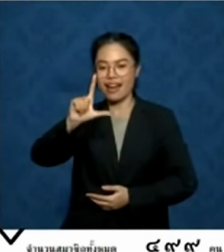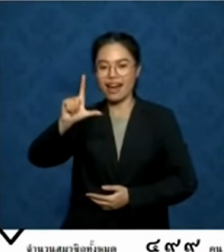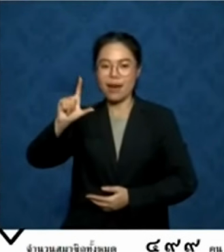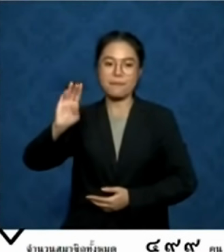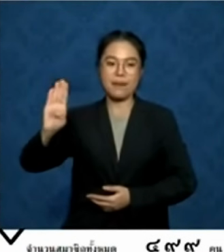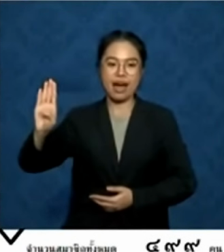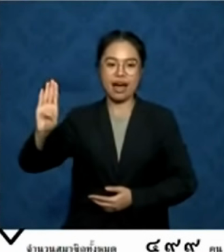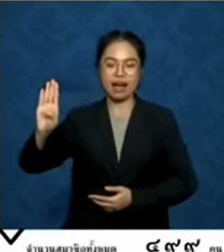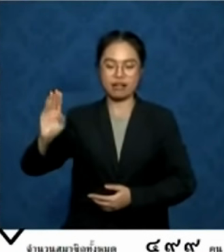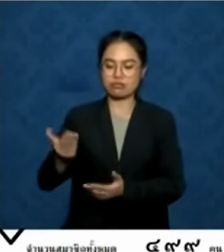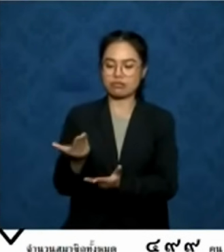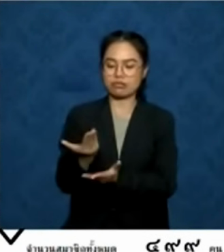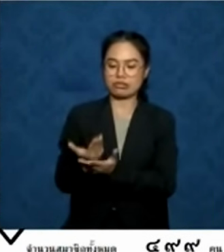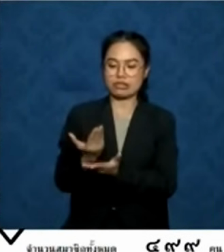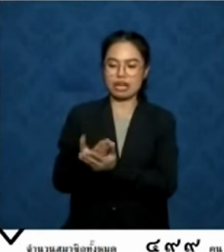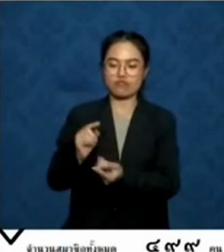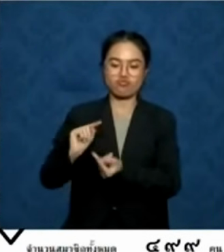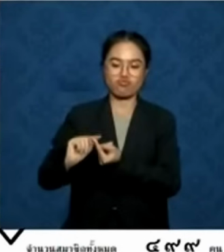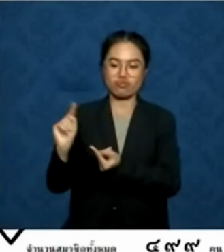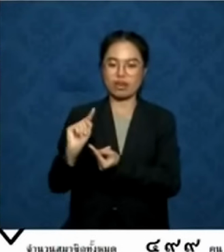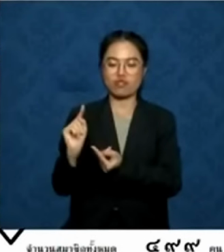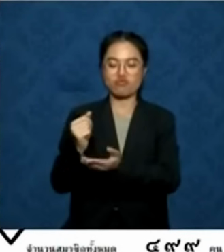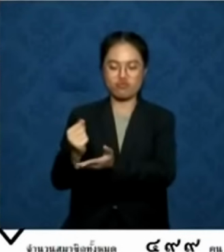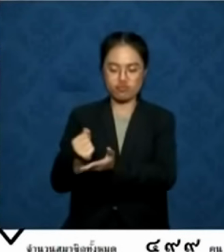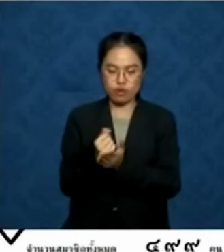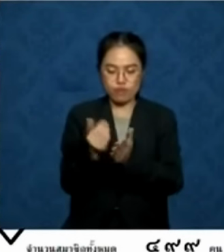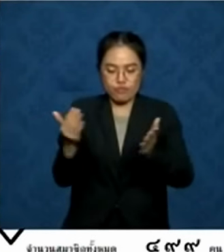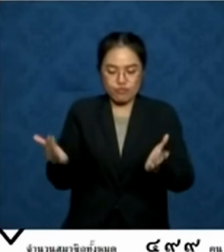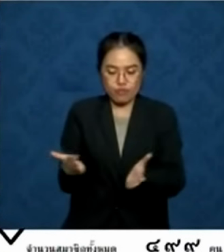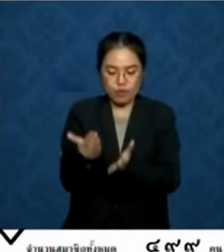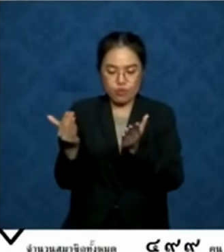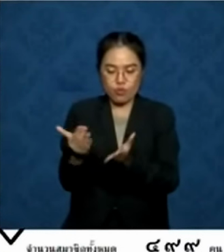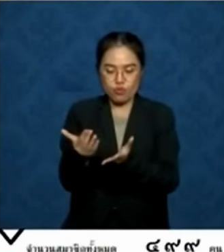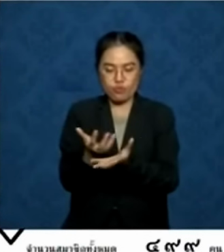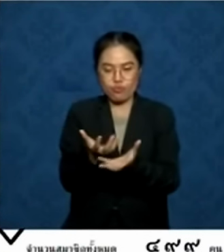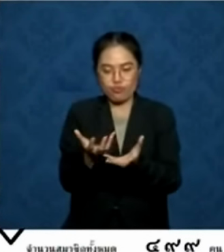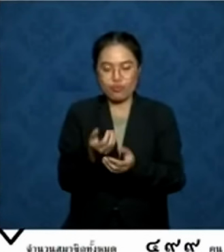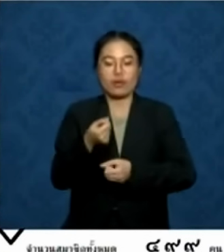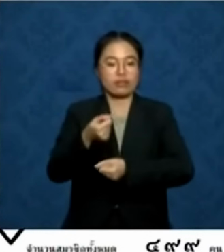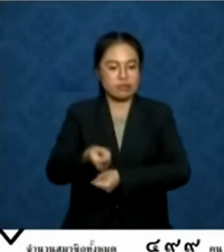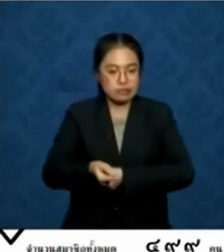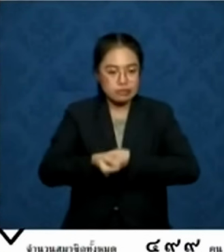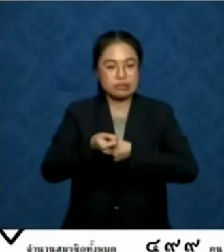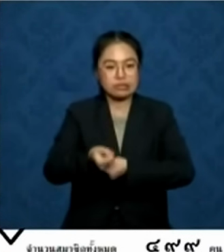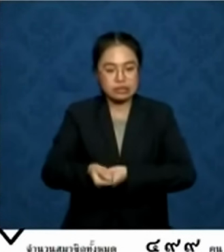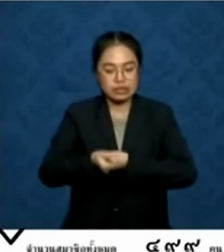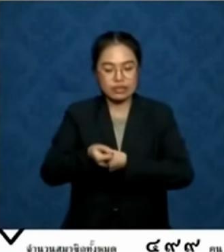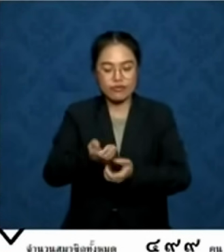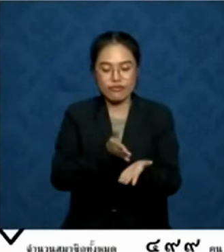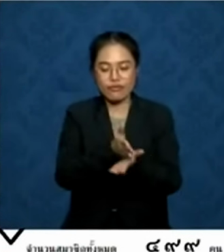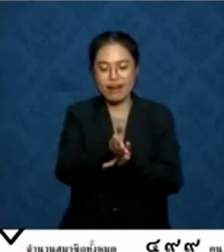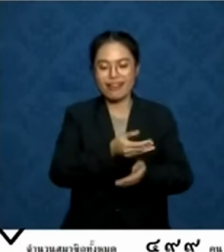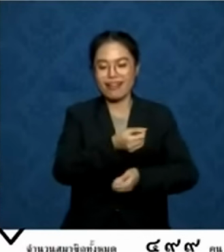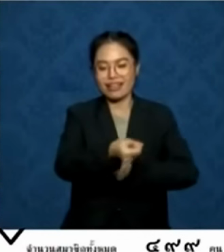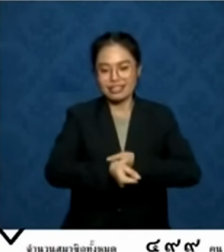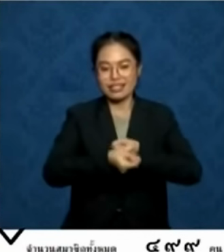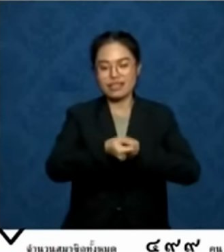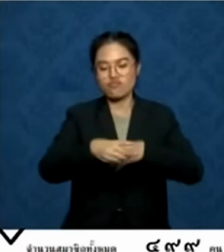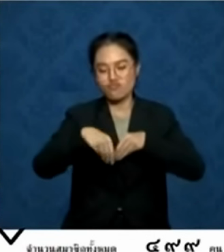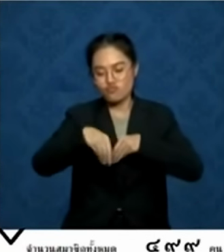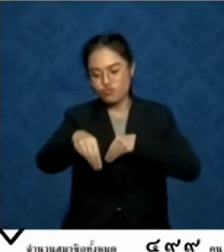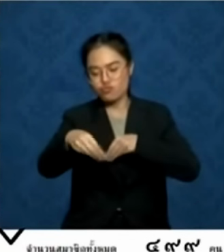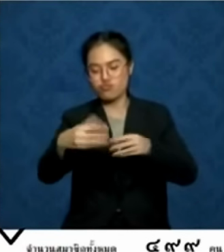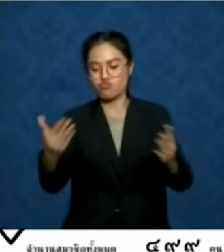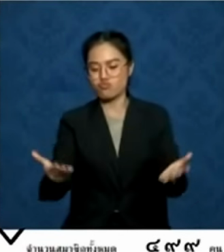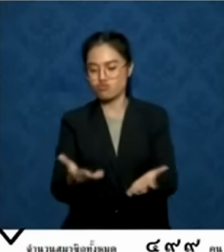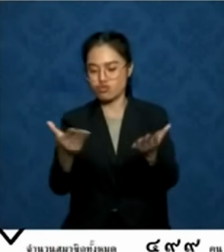เพื่อเพิ่มการขยายตัวของผลิตภัณฑ์มวลรวมและผลิตภัณฑ์การด้านการผลิตของสาขาเกษตรโดยส่งเสริมระบบเกษต